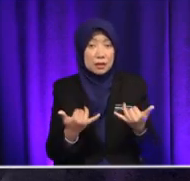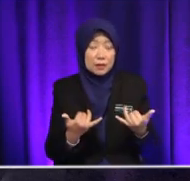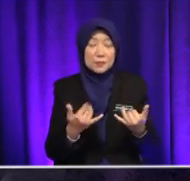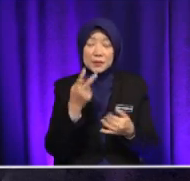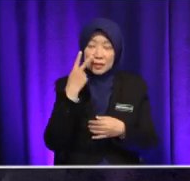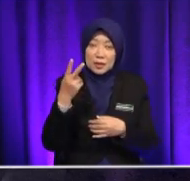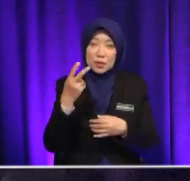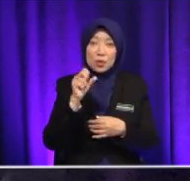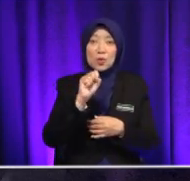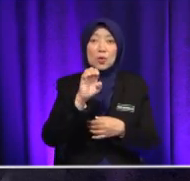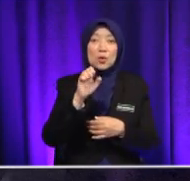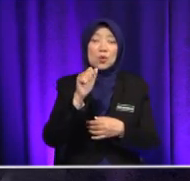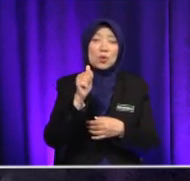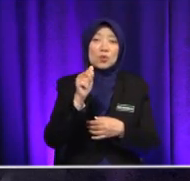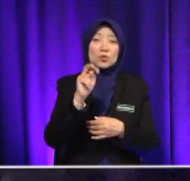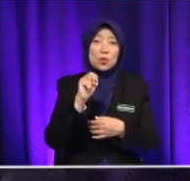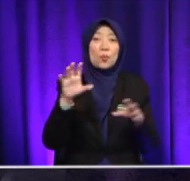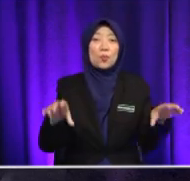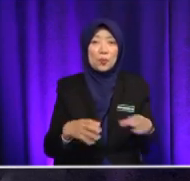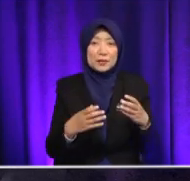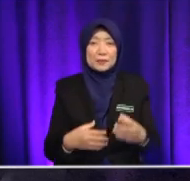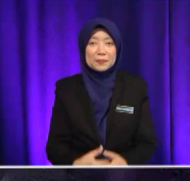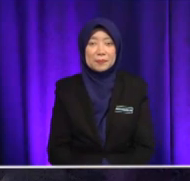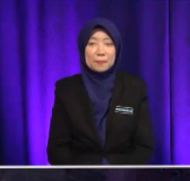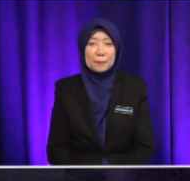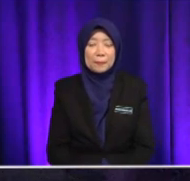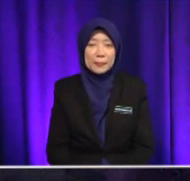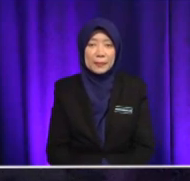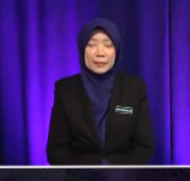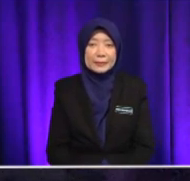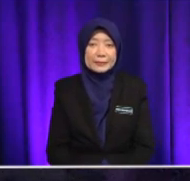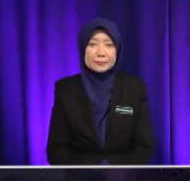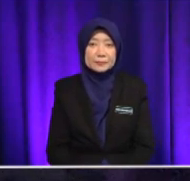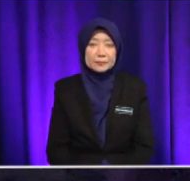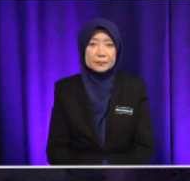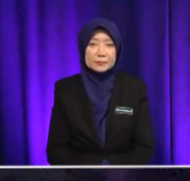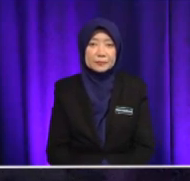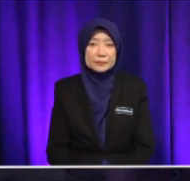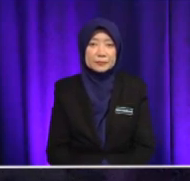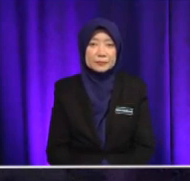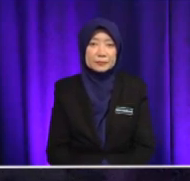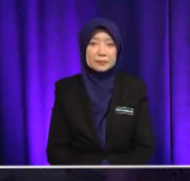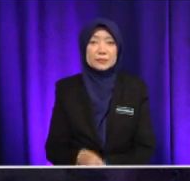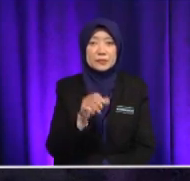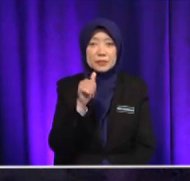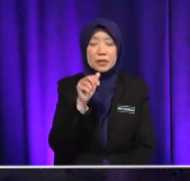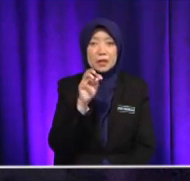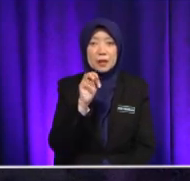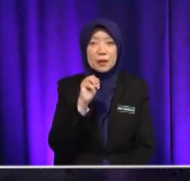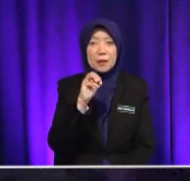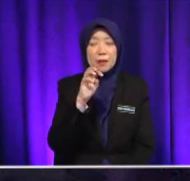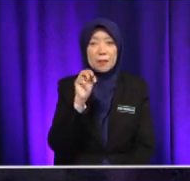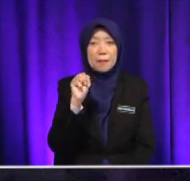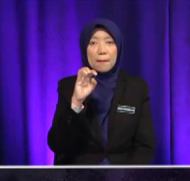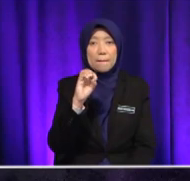Okey, boleh je Ego. Saya cuba Ego. Saya cuba eh. Okey, so saya letakkan dekat sikit dengan saya Ego. Ada di sini amonia.